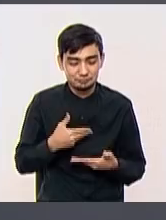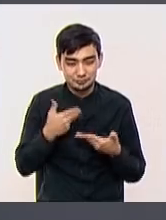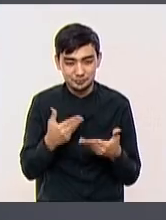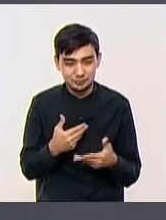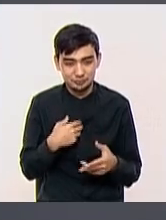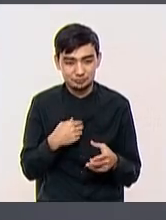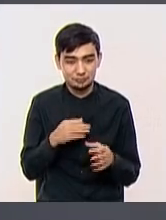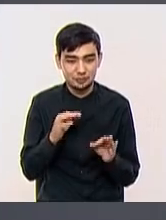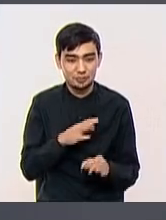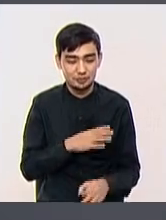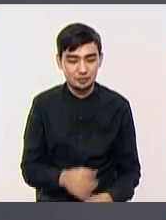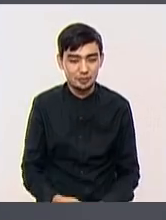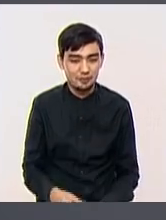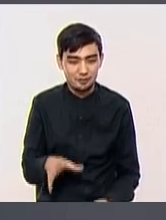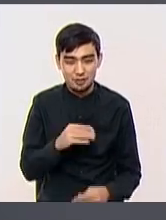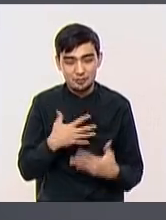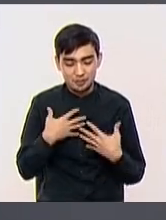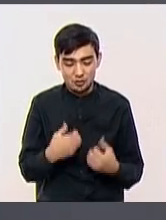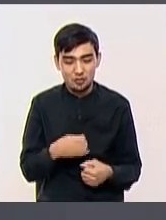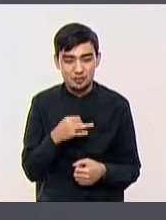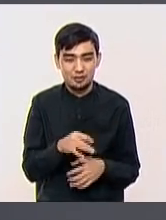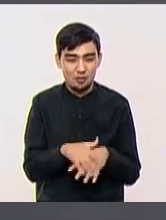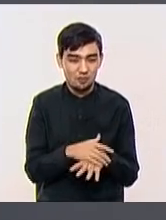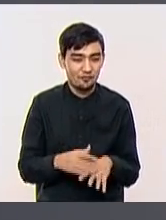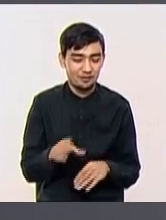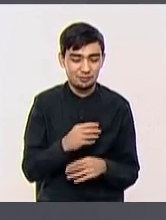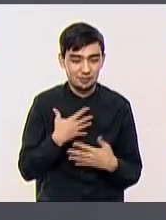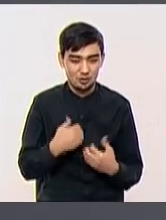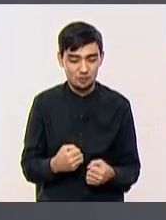айтуға асықты. Денсаулық тілеймін халқымызға, елімізге.